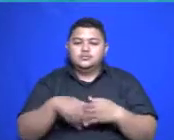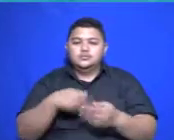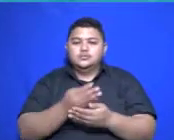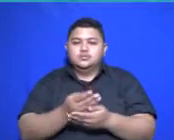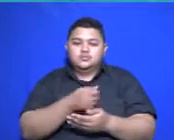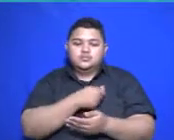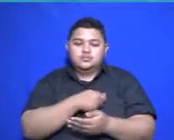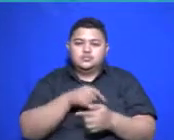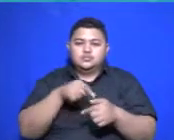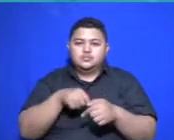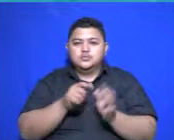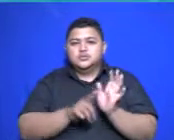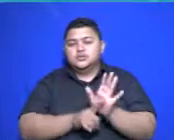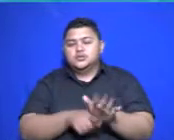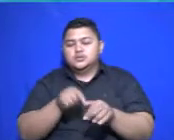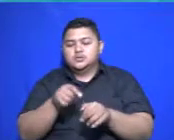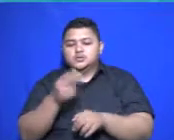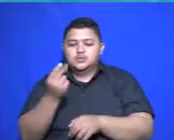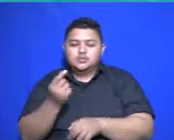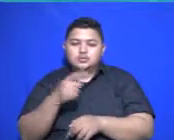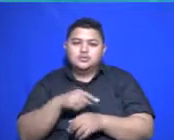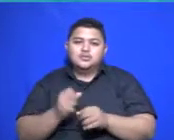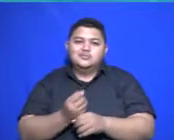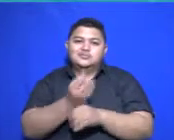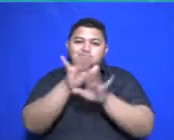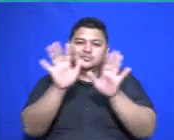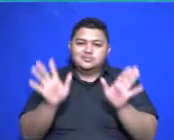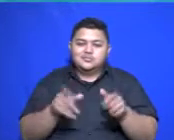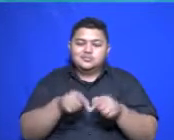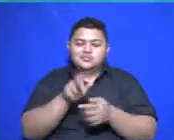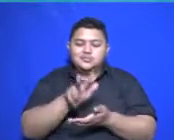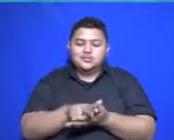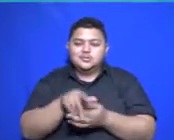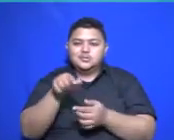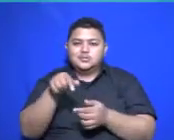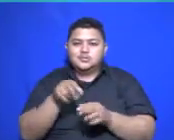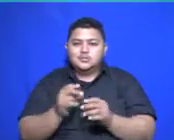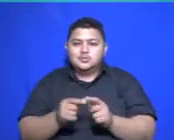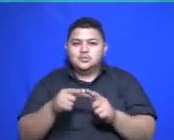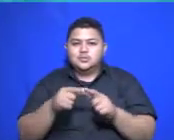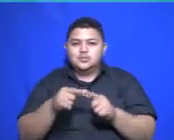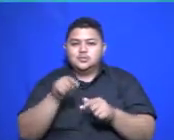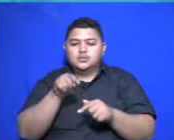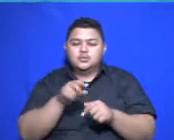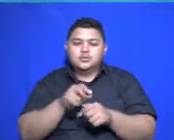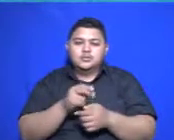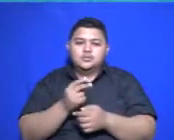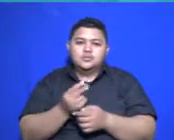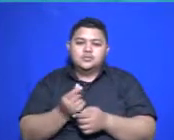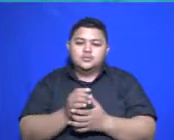soal pembangunan ekonomi dan daya saing, peningkatan kesejahteraan dan kebijakan afirmatif, lalu penguatan Indonesia Gandes.